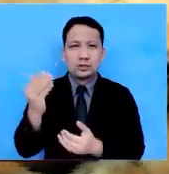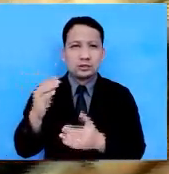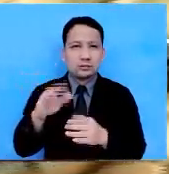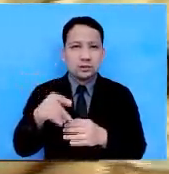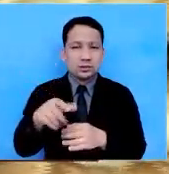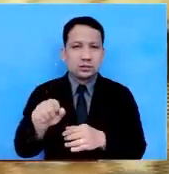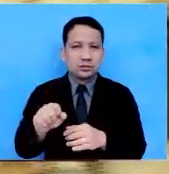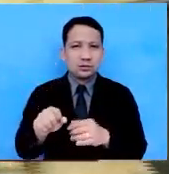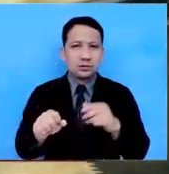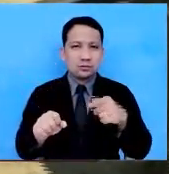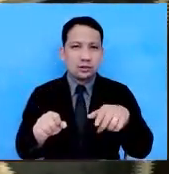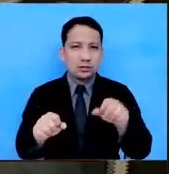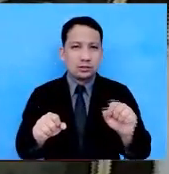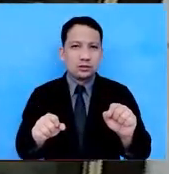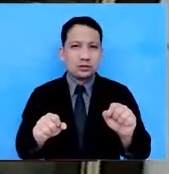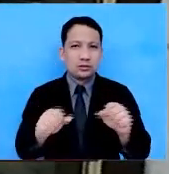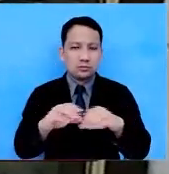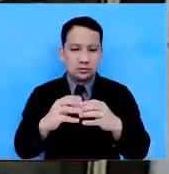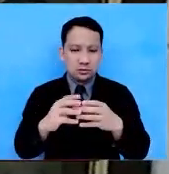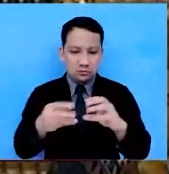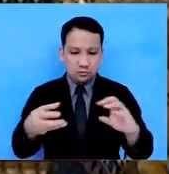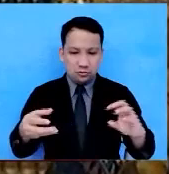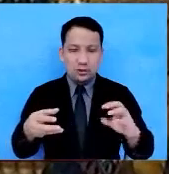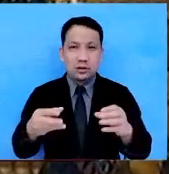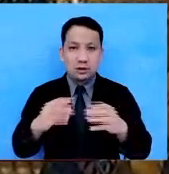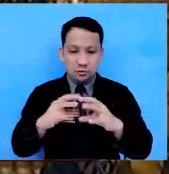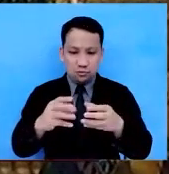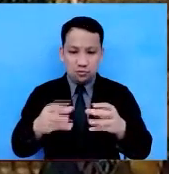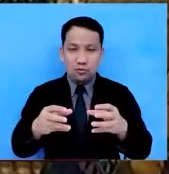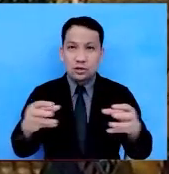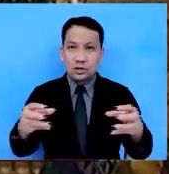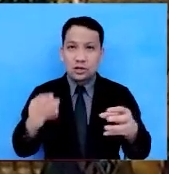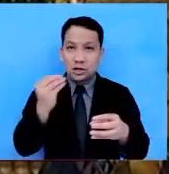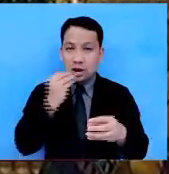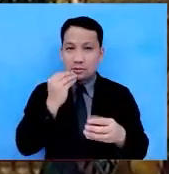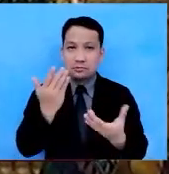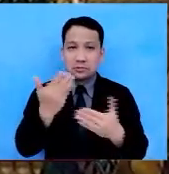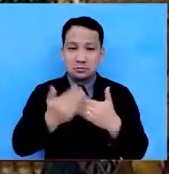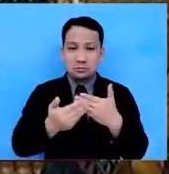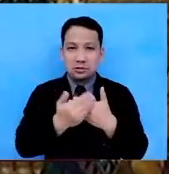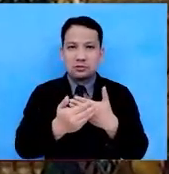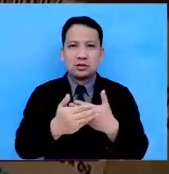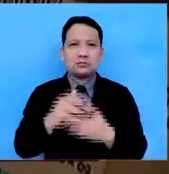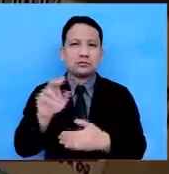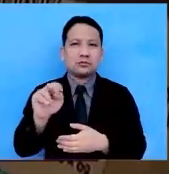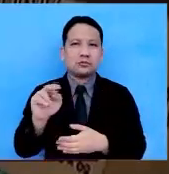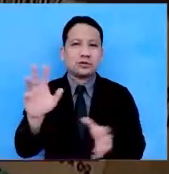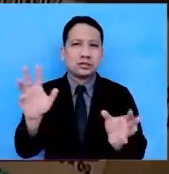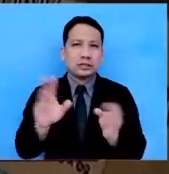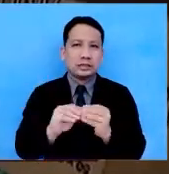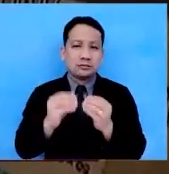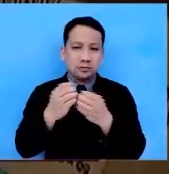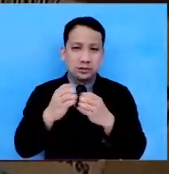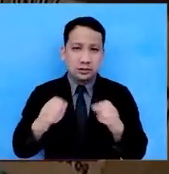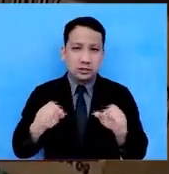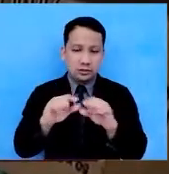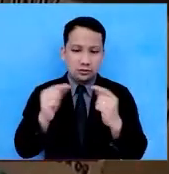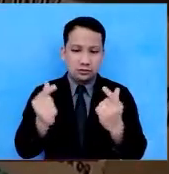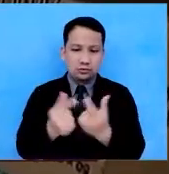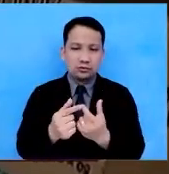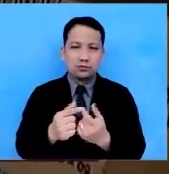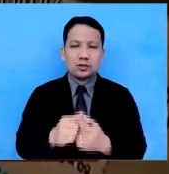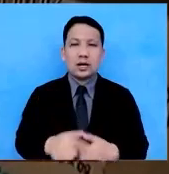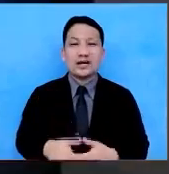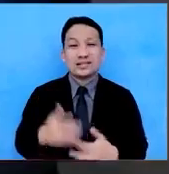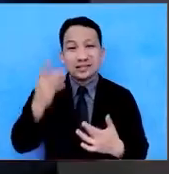asado roll, 12 pesos na ang isang piraso. Nauna nang sinabi ng Philippine Egg Board Association na ang bird flu at mahal na